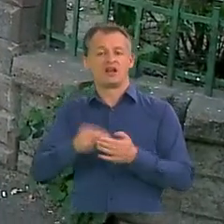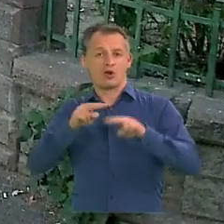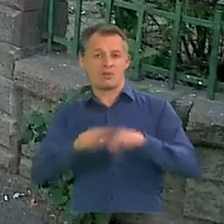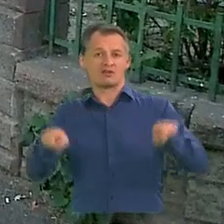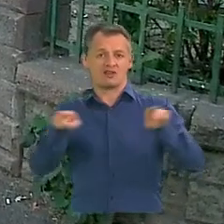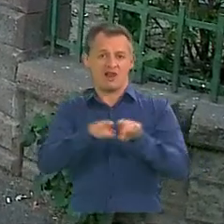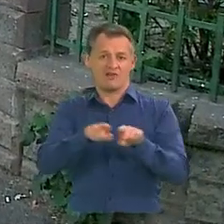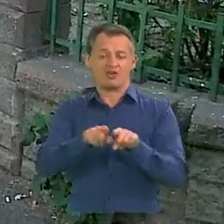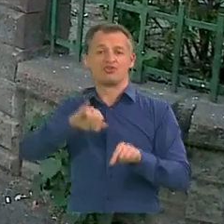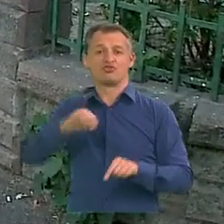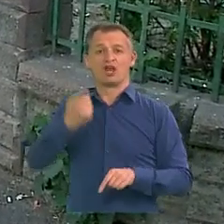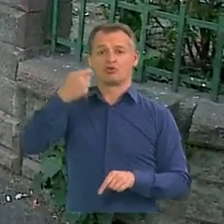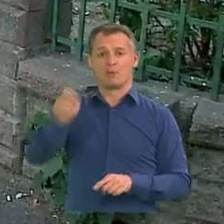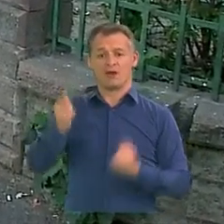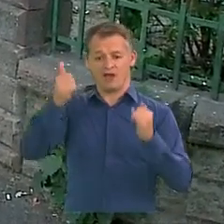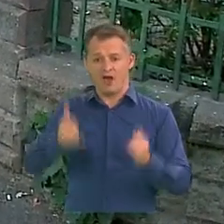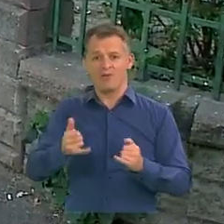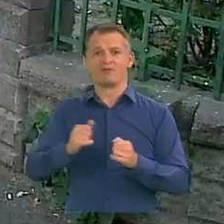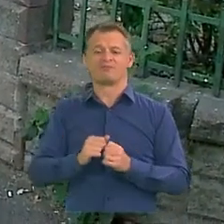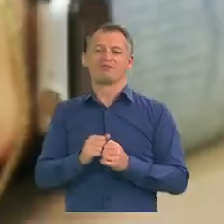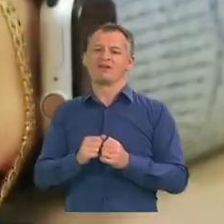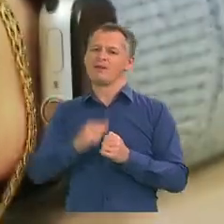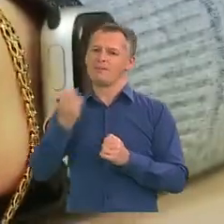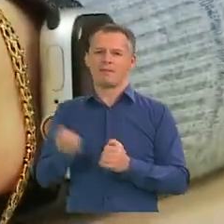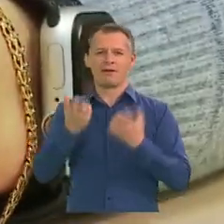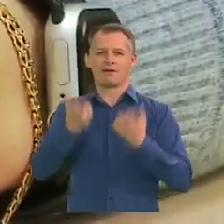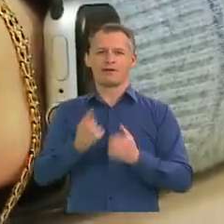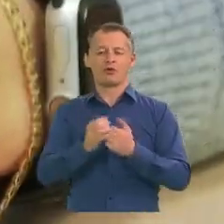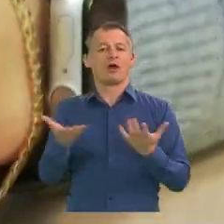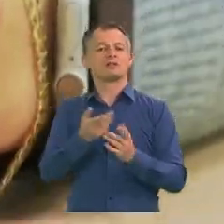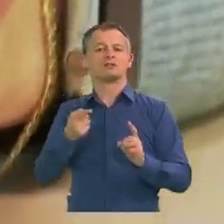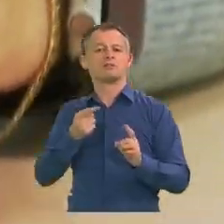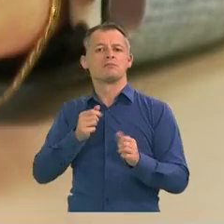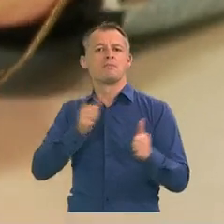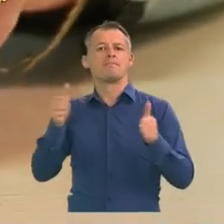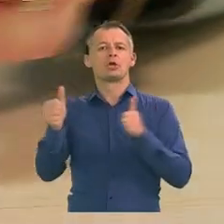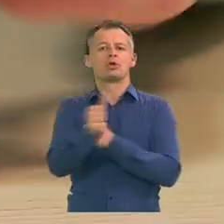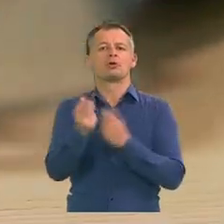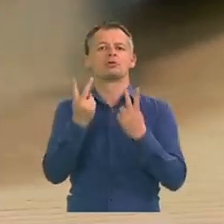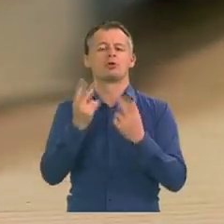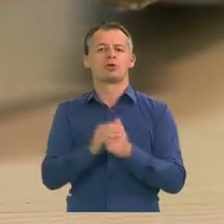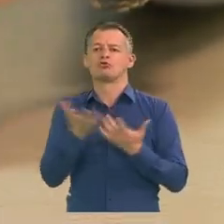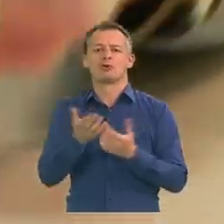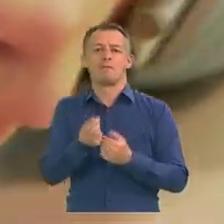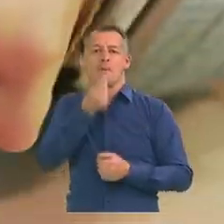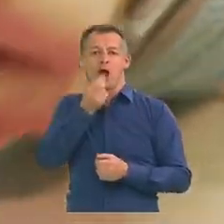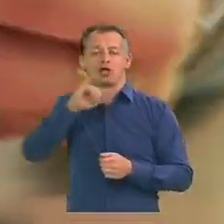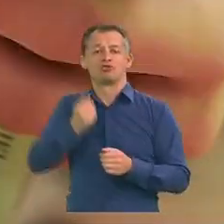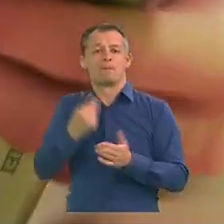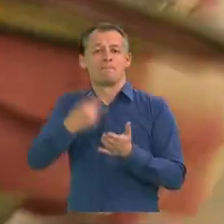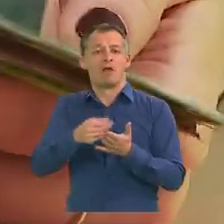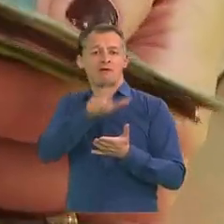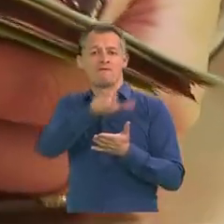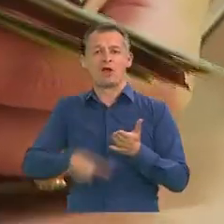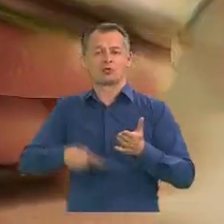la scumpirile care sunt acum ne descurcăm mult mai greu. Care sunt prioritățile? Pe ce cheltuiți? Mâncarea și utilitățile. Pe